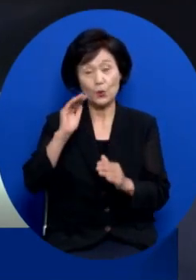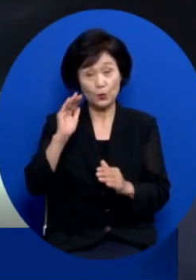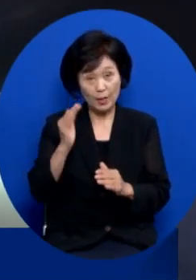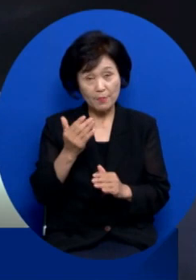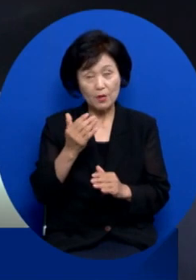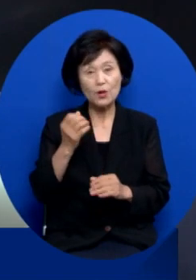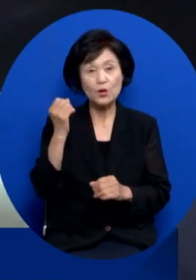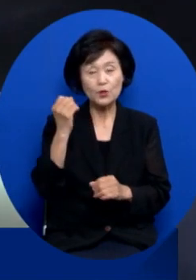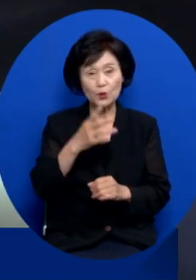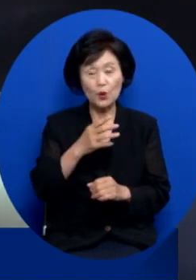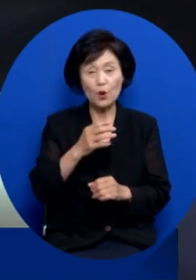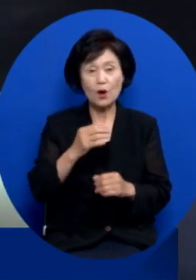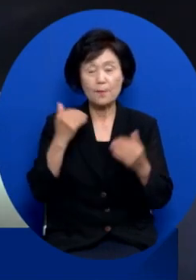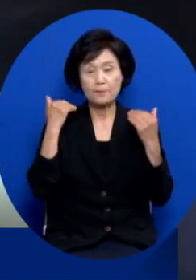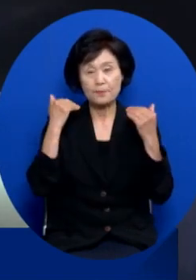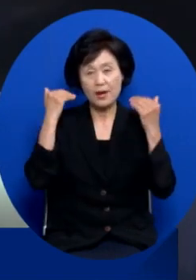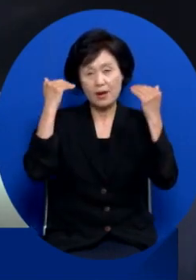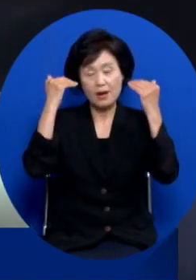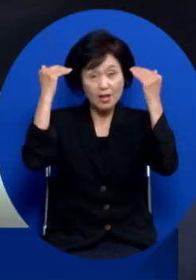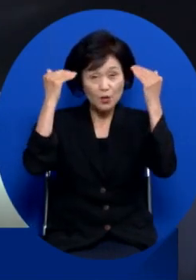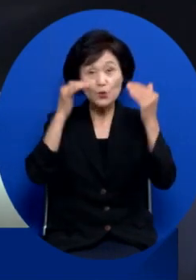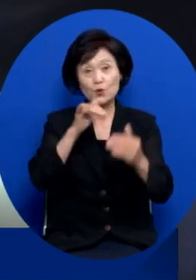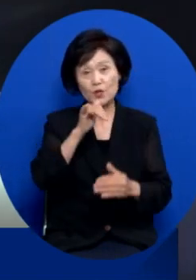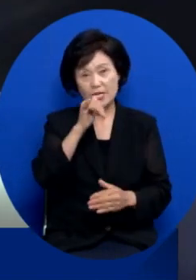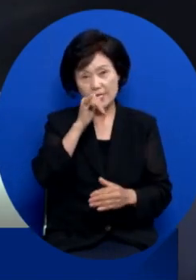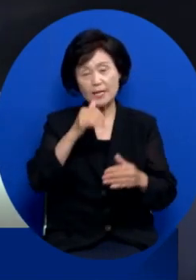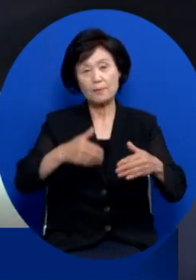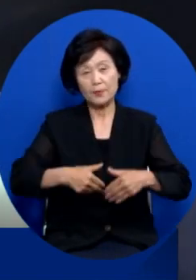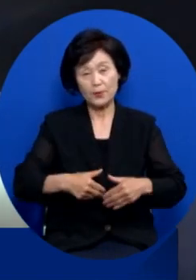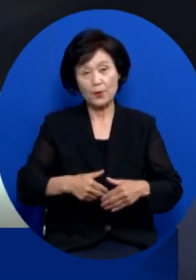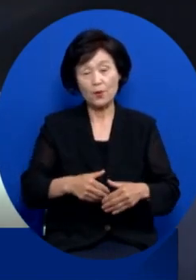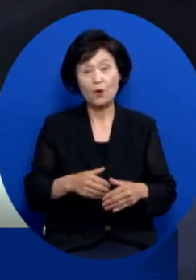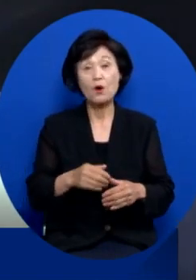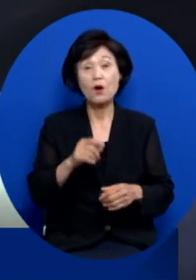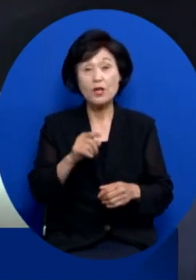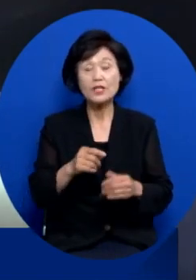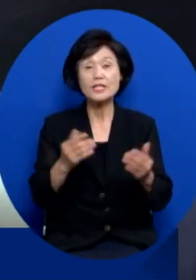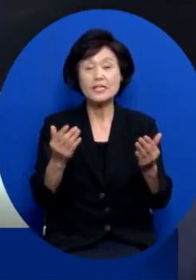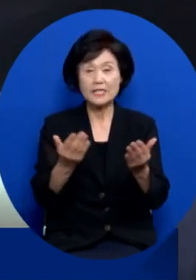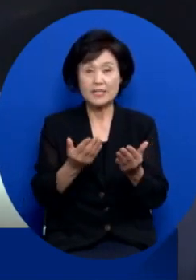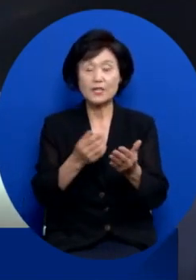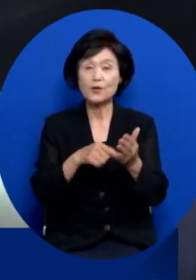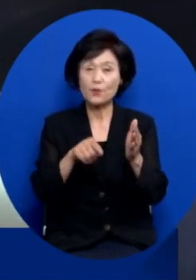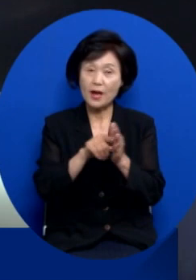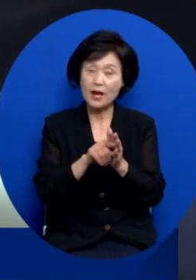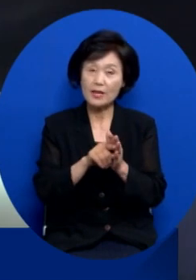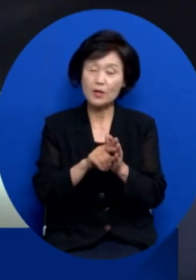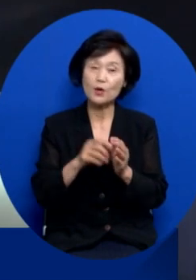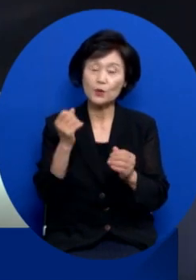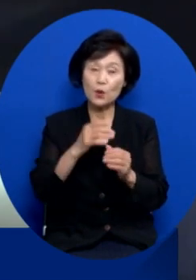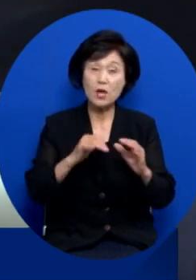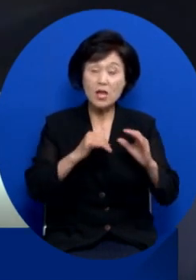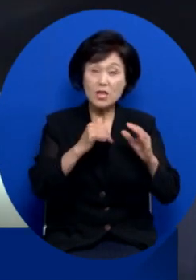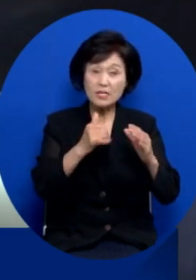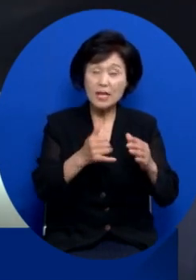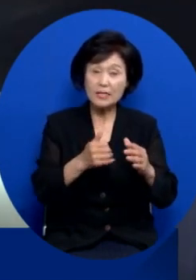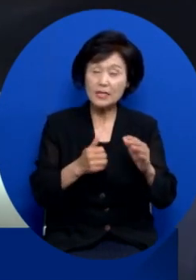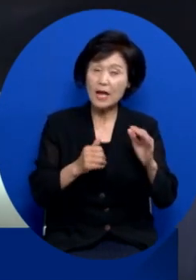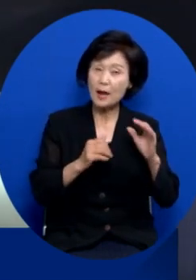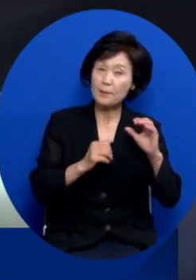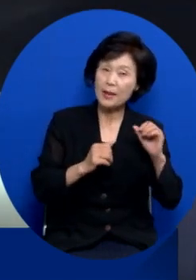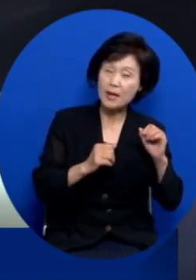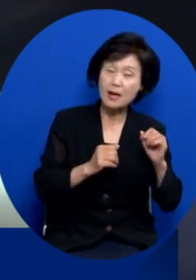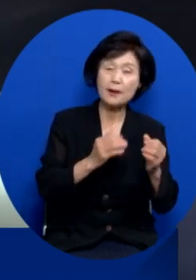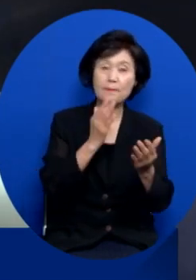나아가서는 성숙이 있어야 됩니다 우리 백성의 성숙함을 도모하고 또 세속화되어 가고